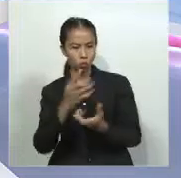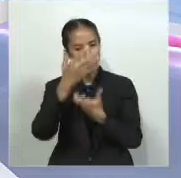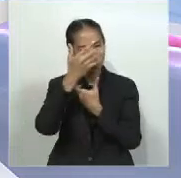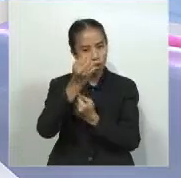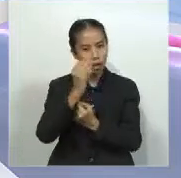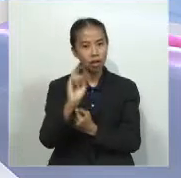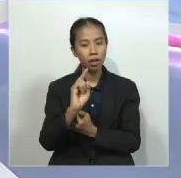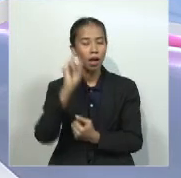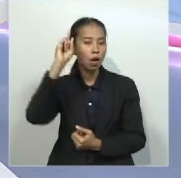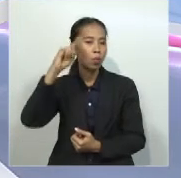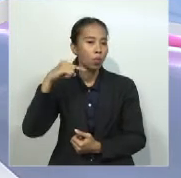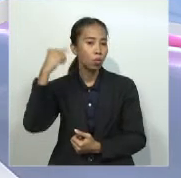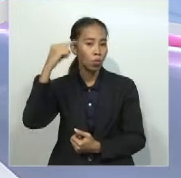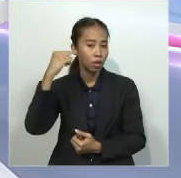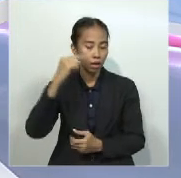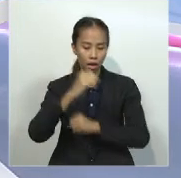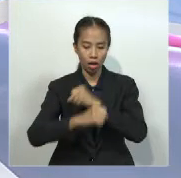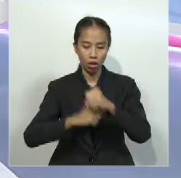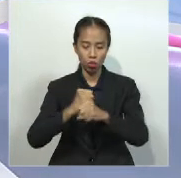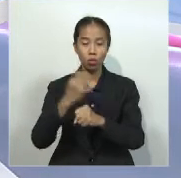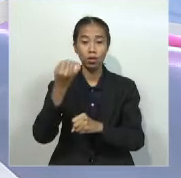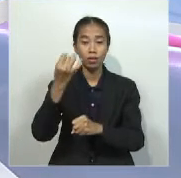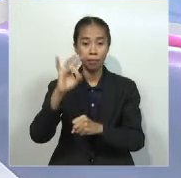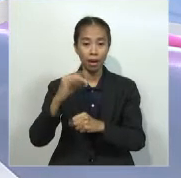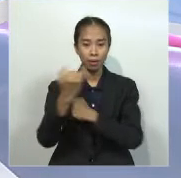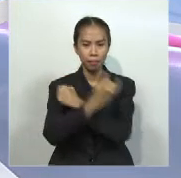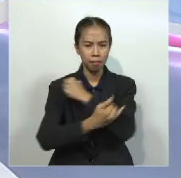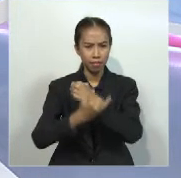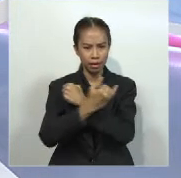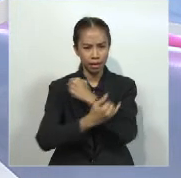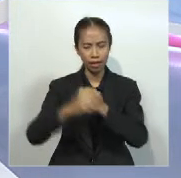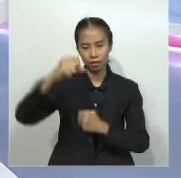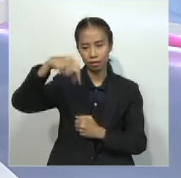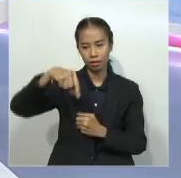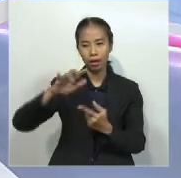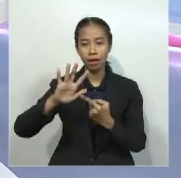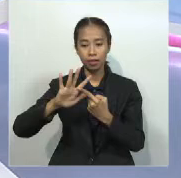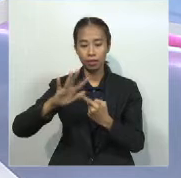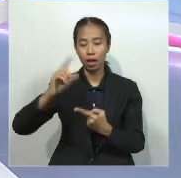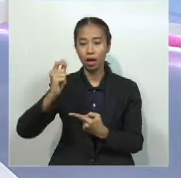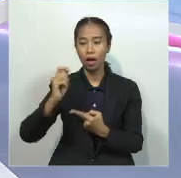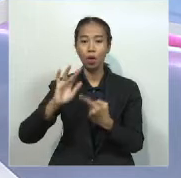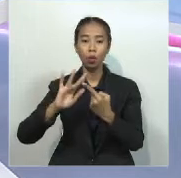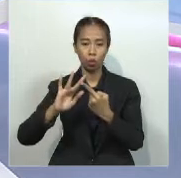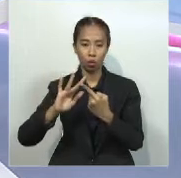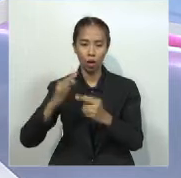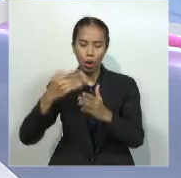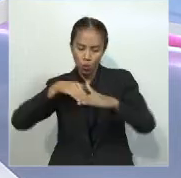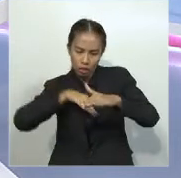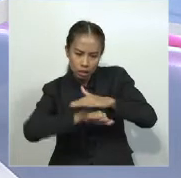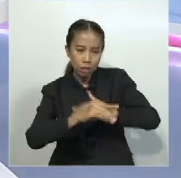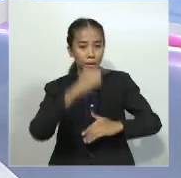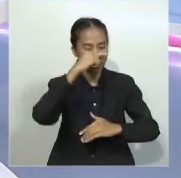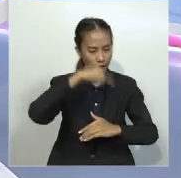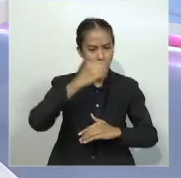กรณีหญิงสาวชาวซาอุดิอาระเบียวัย18ปีหนีครอบครัวมาไทยเพราะว่าไม่อยากแต่งงานโดยร้องขอลี้ภัยไปยังประเท